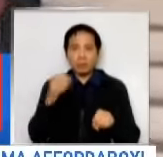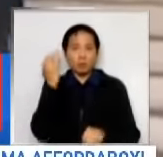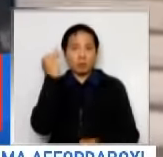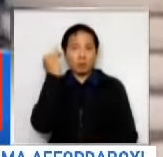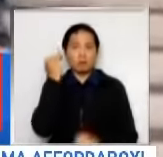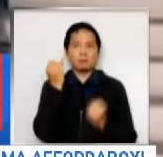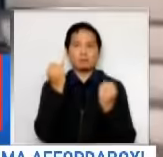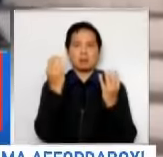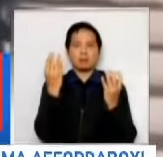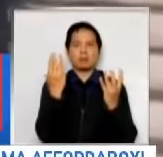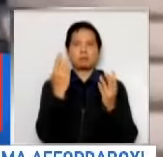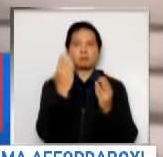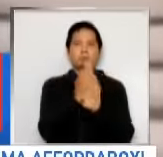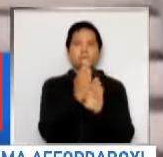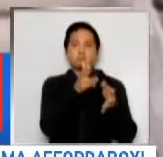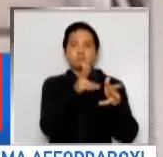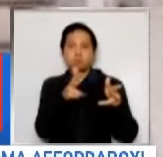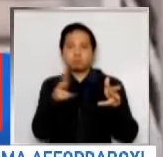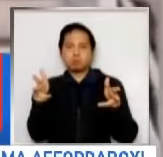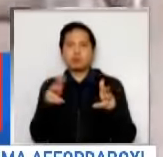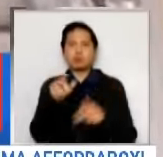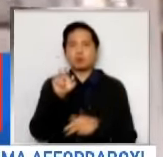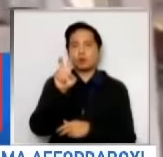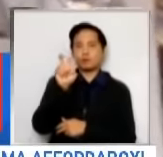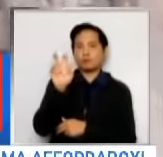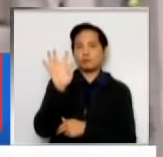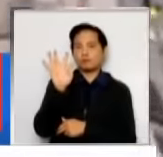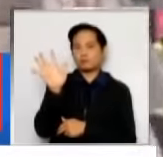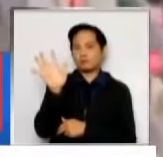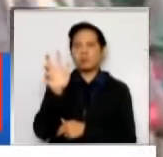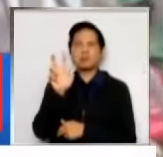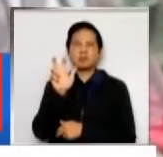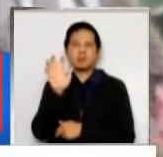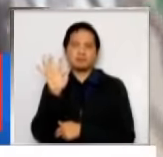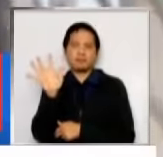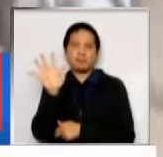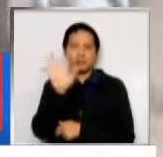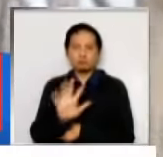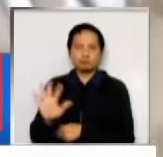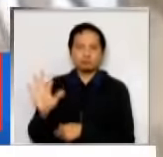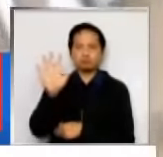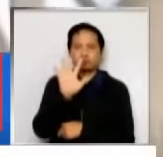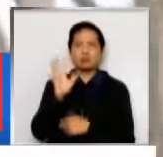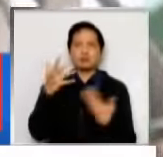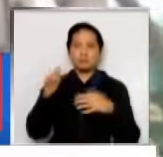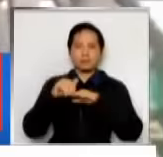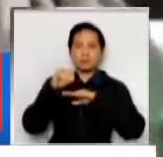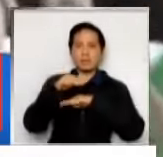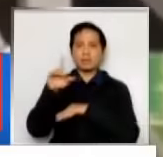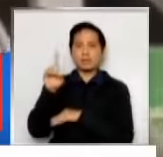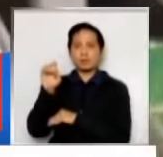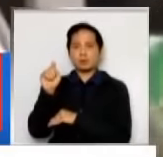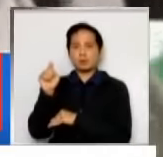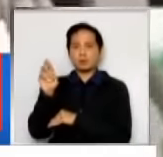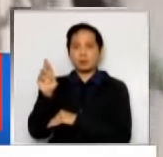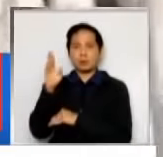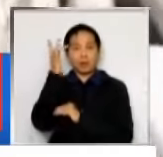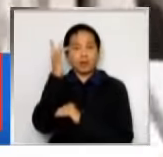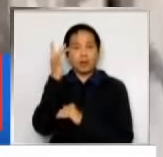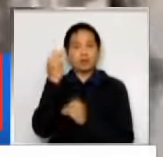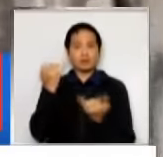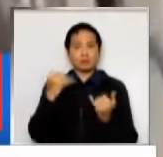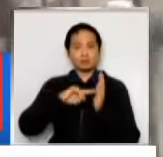Nasa 250 to 350 buses kasi ang dineploy dito ng DOTR. Dahil simula ngayong araw hanggang sa Linggo,